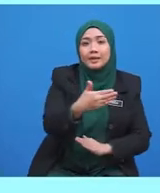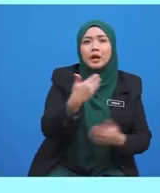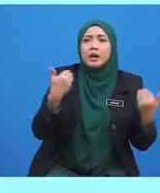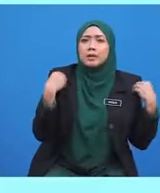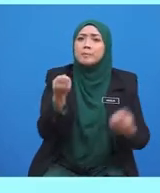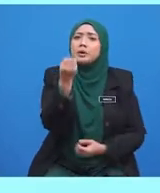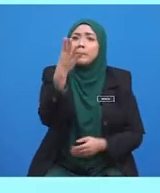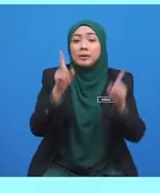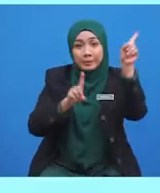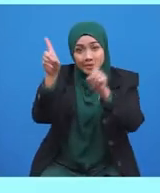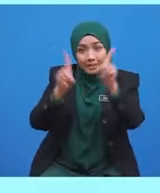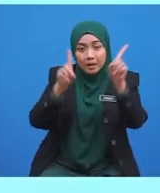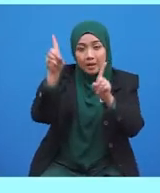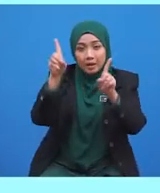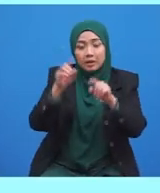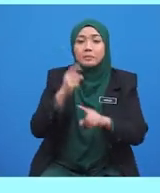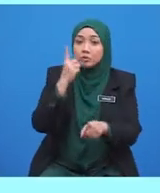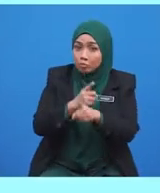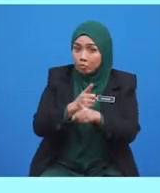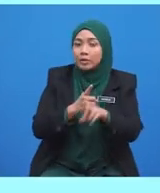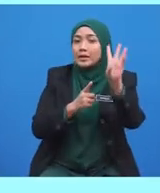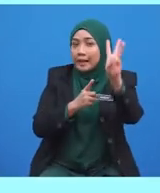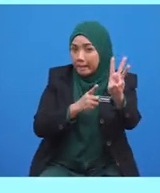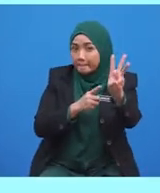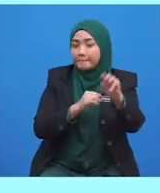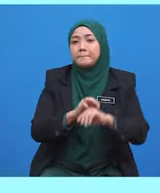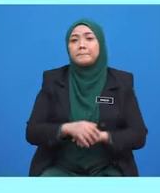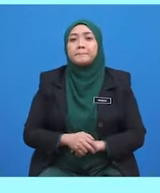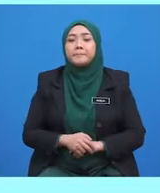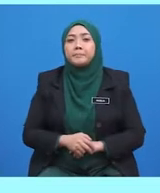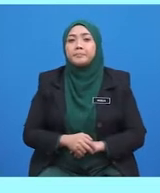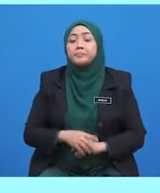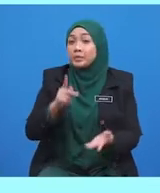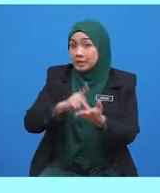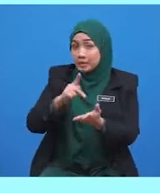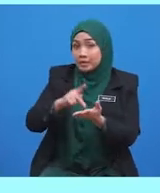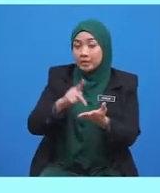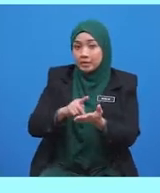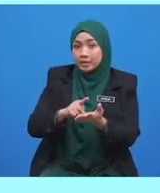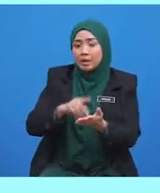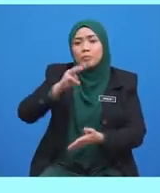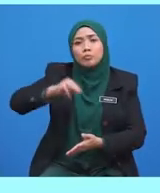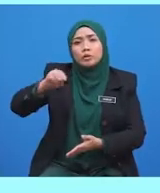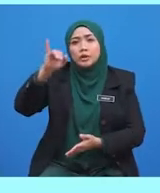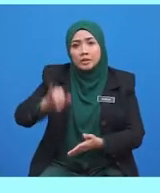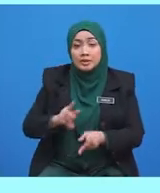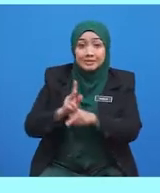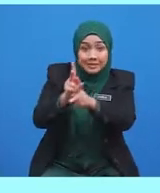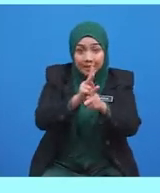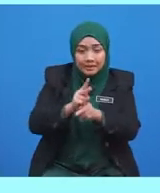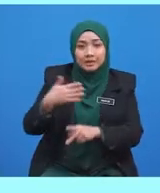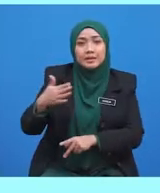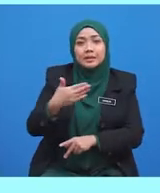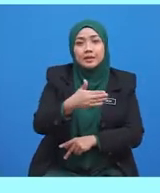berapa bintang? Betul, 6. Jadi, bilangan murid yang pelihara